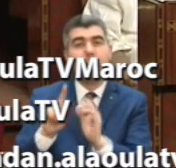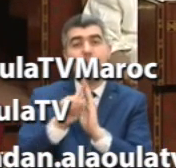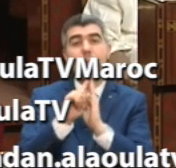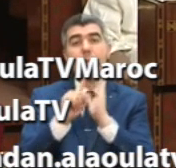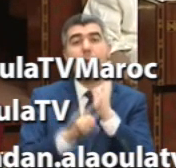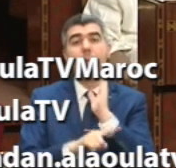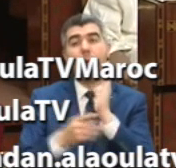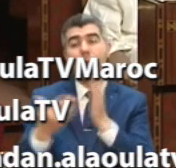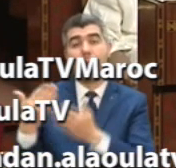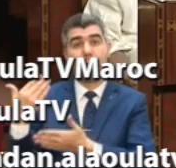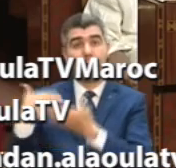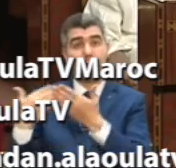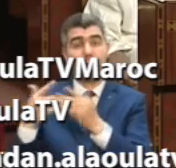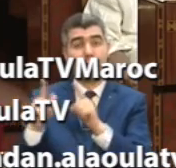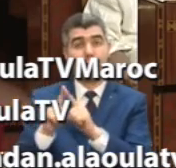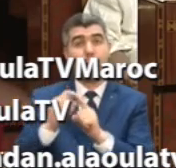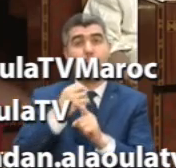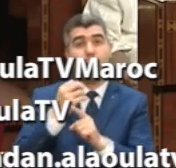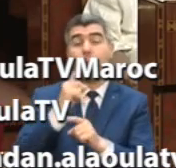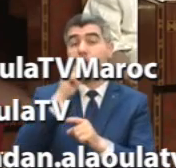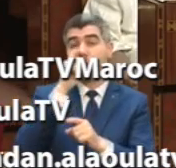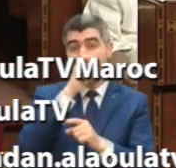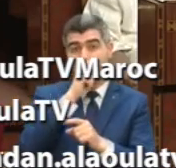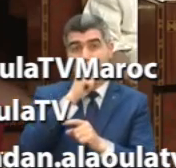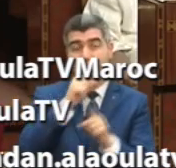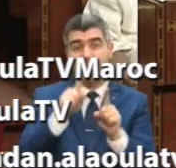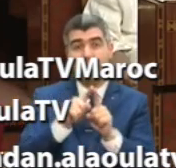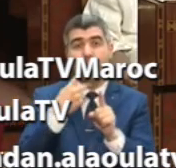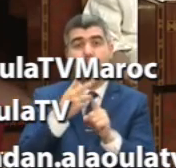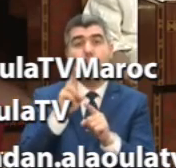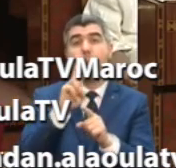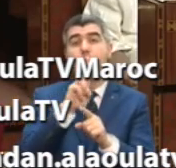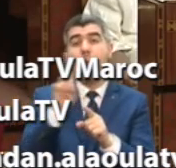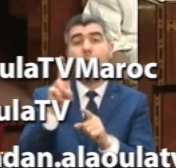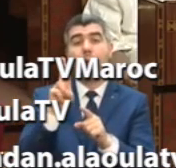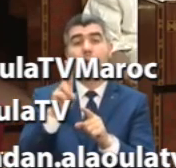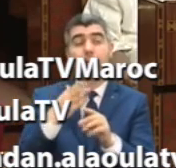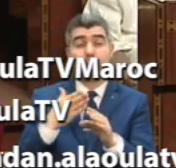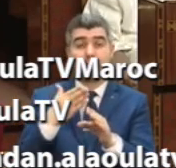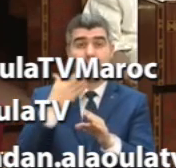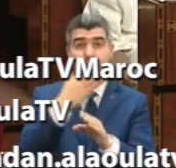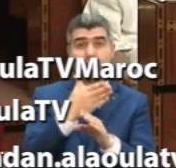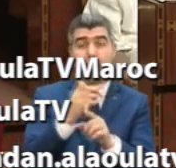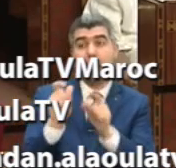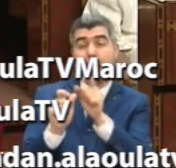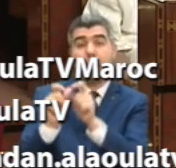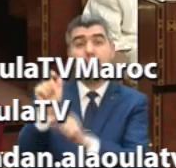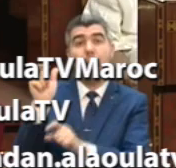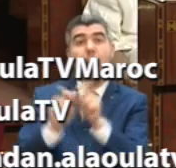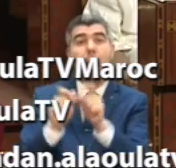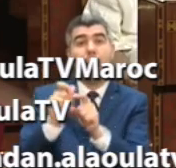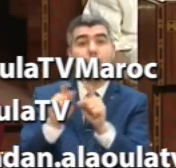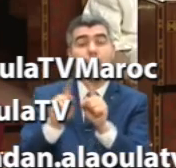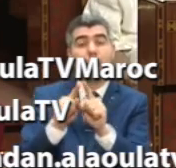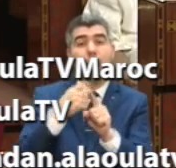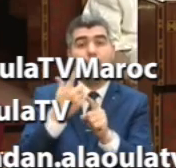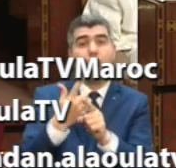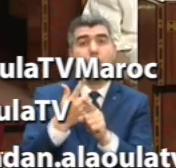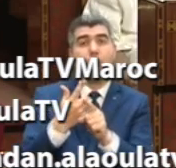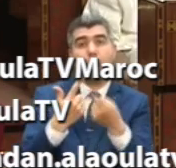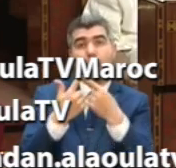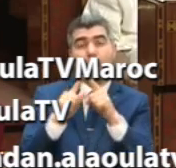السيد الوزير مخيف وخطير، نشاط ملكي تجيش لواحد المجموعة ديال الأشخاص اللي تيتعدوا على رؤوس